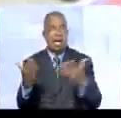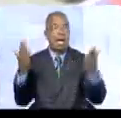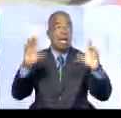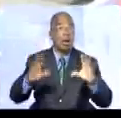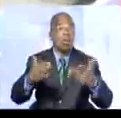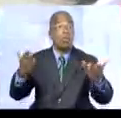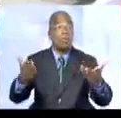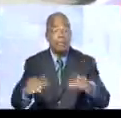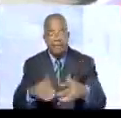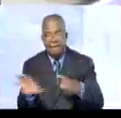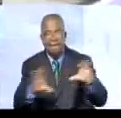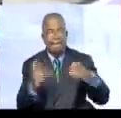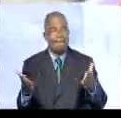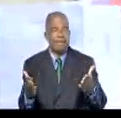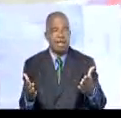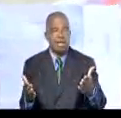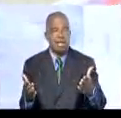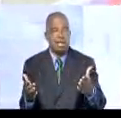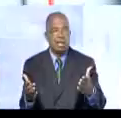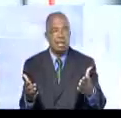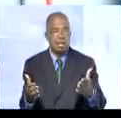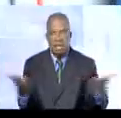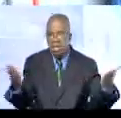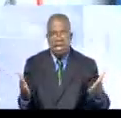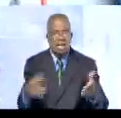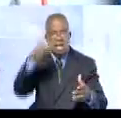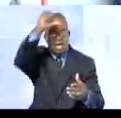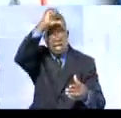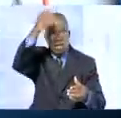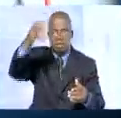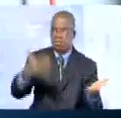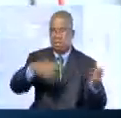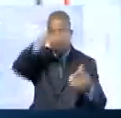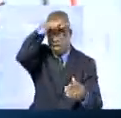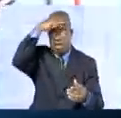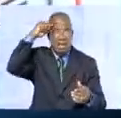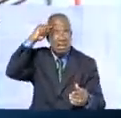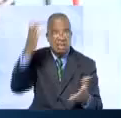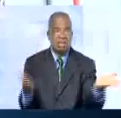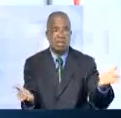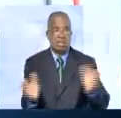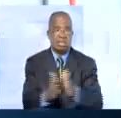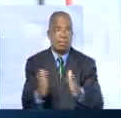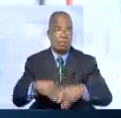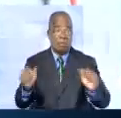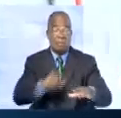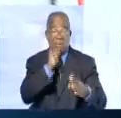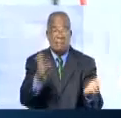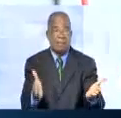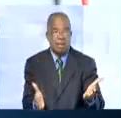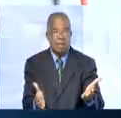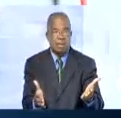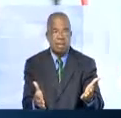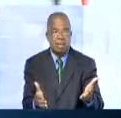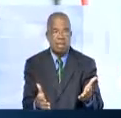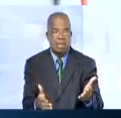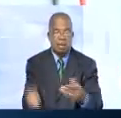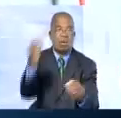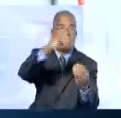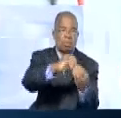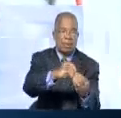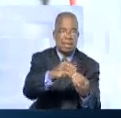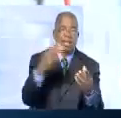mêmes, ça devient noir. Et puis ça ne remplit pas. Avant là, on prenait 4 200. Et dit ça augmentait, on prenait